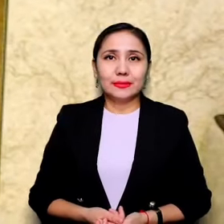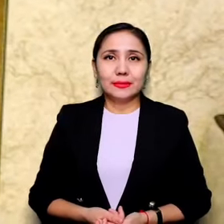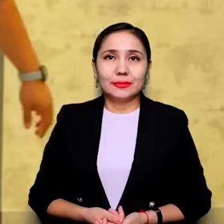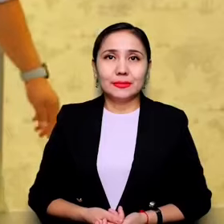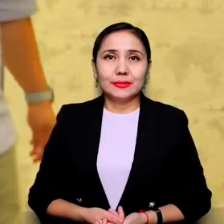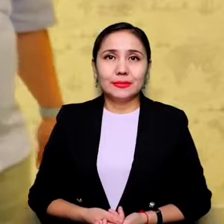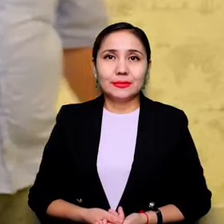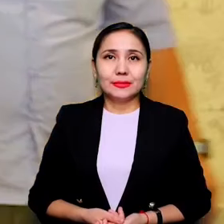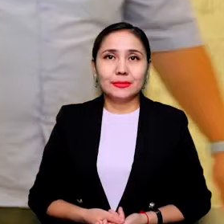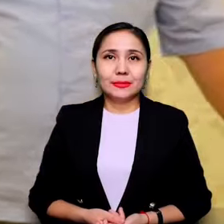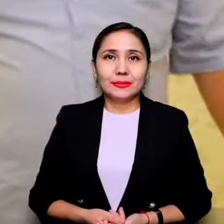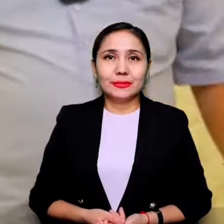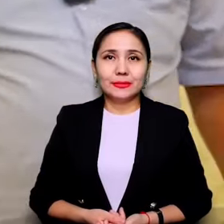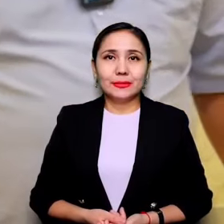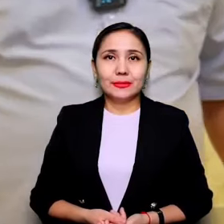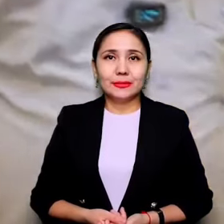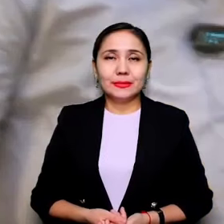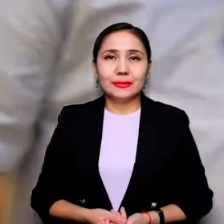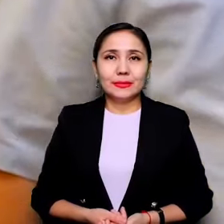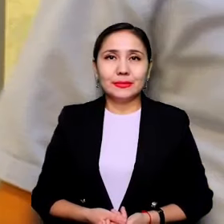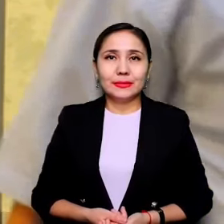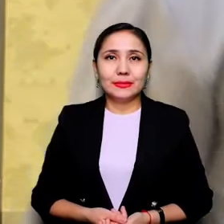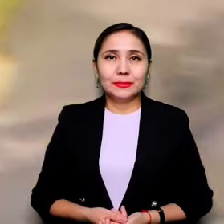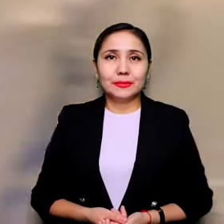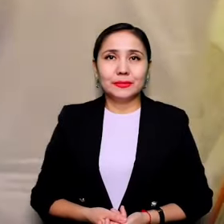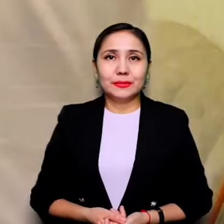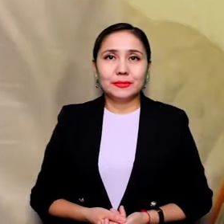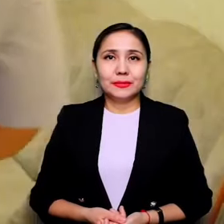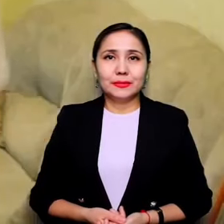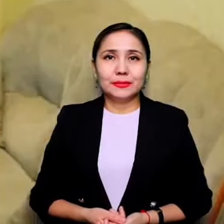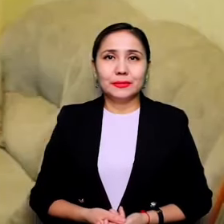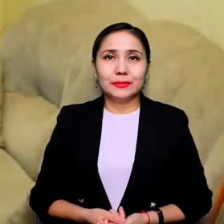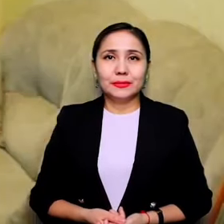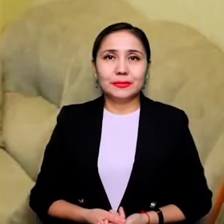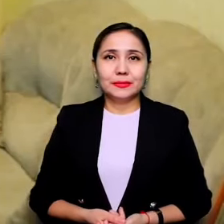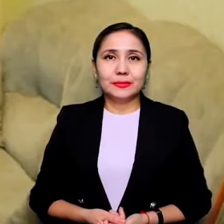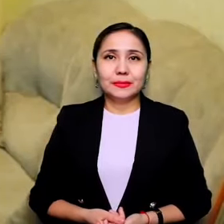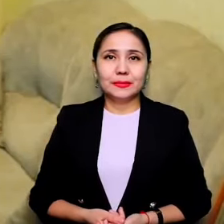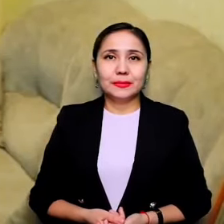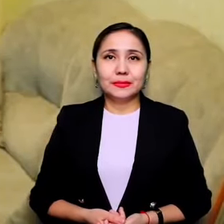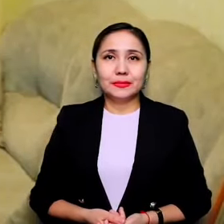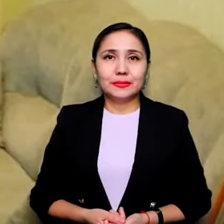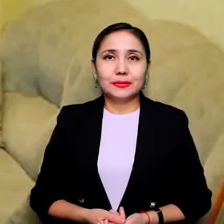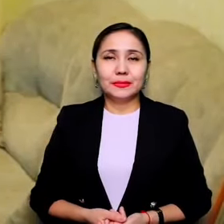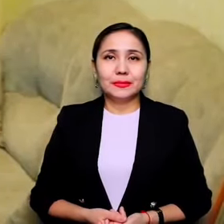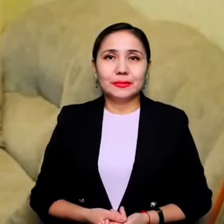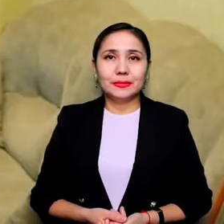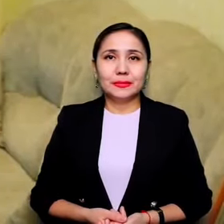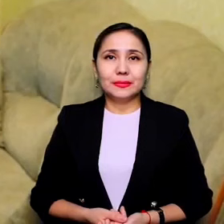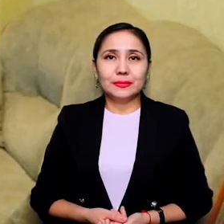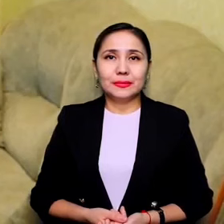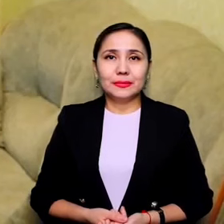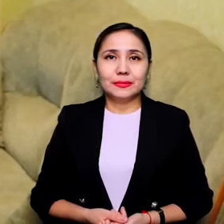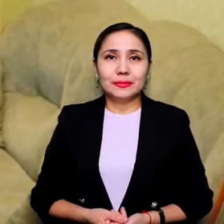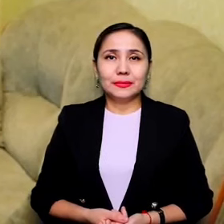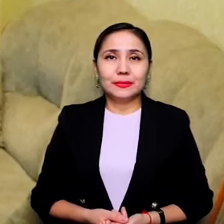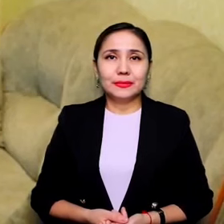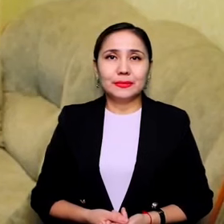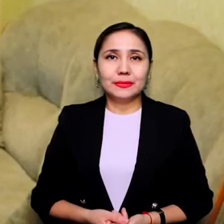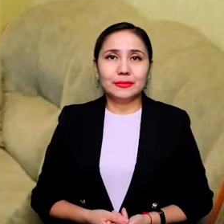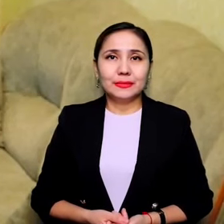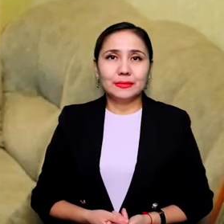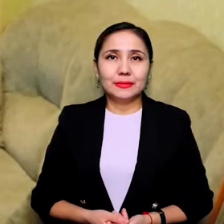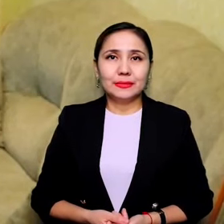turli davlatlarni bayroqlari. Erkak mehmonxonaning uzun koridoridan kutish zaliga kirdi va divanga o'tirdi. Bir-birlarini